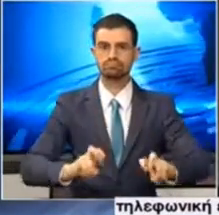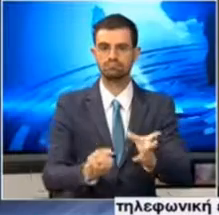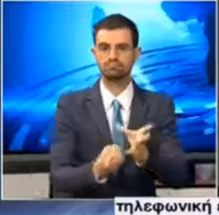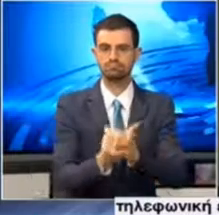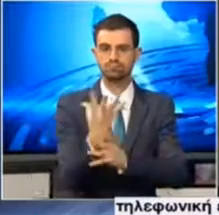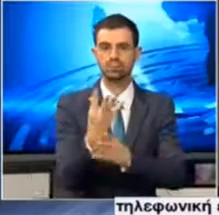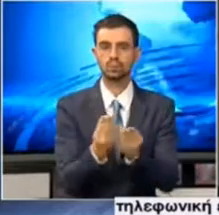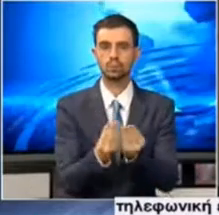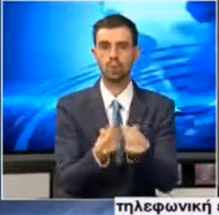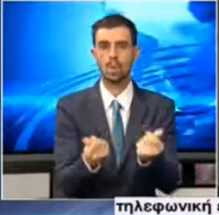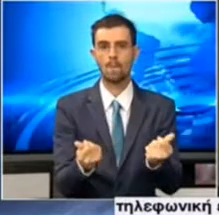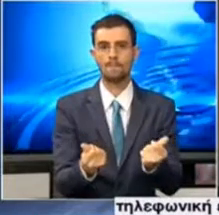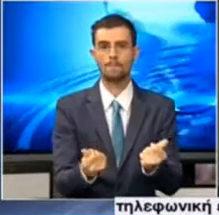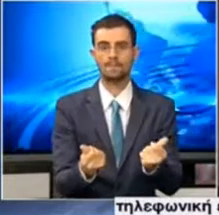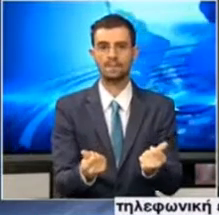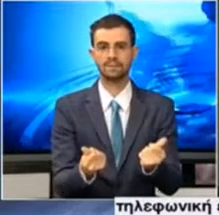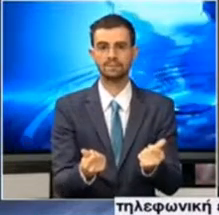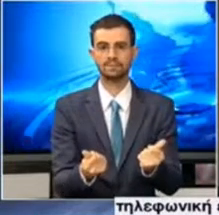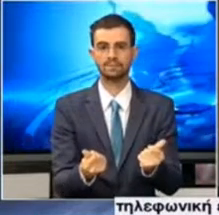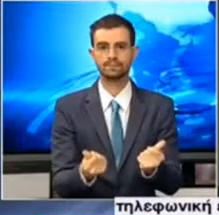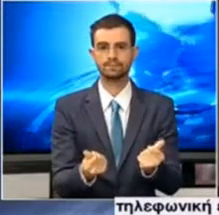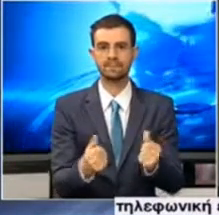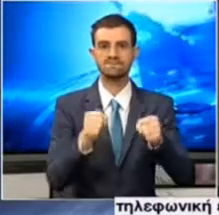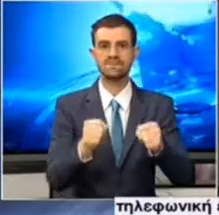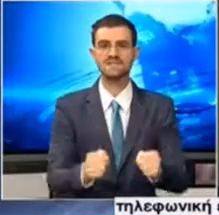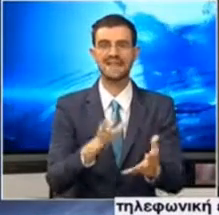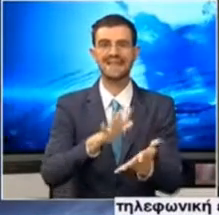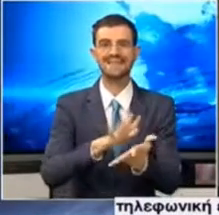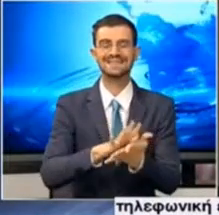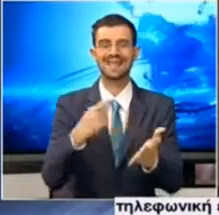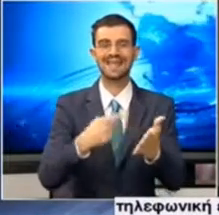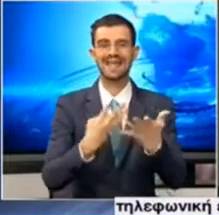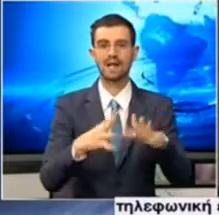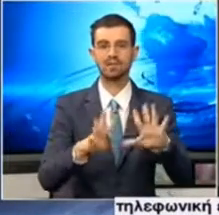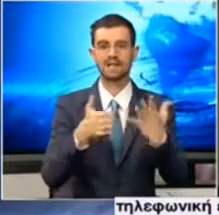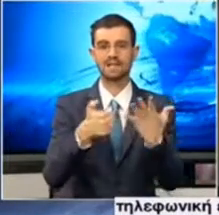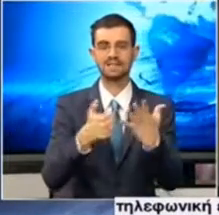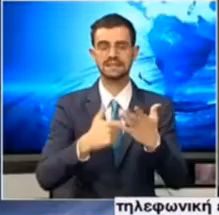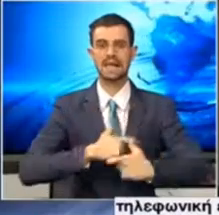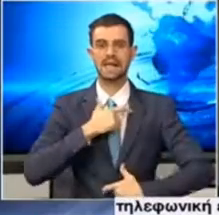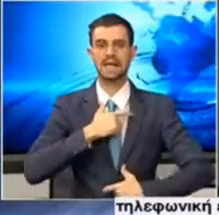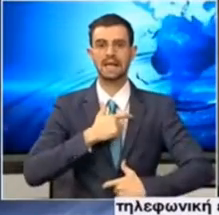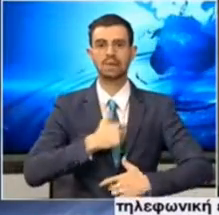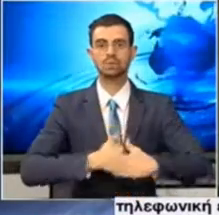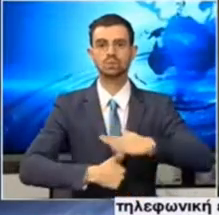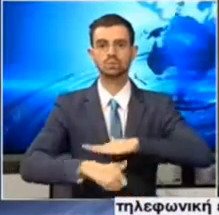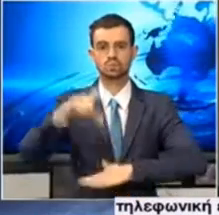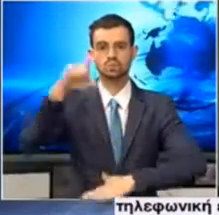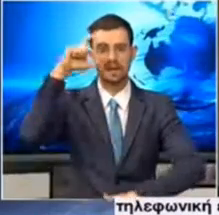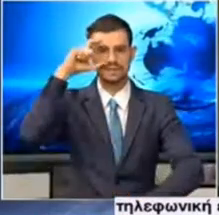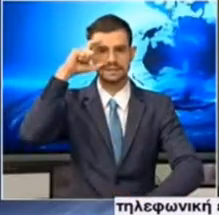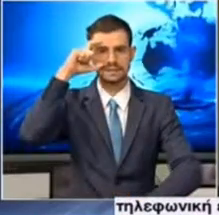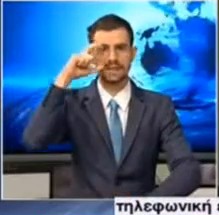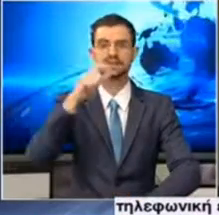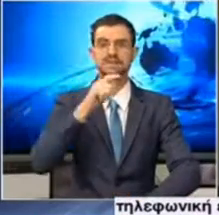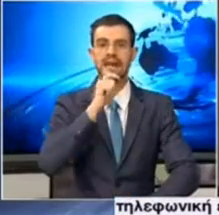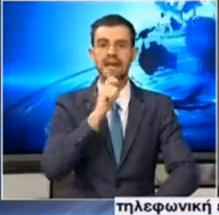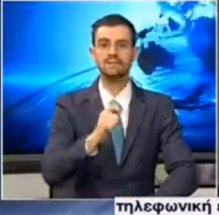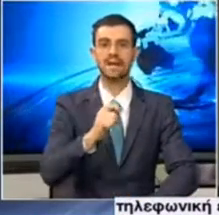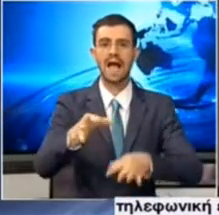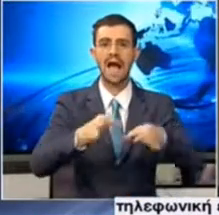ίσχυαν με βάση τις εγγυήσεις του 1960. Ο κύριος Αναστασιάδης Έμπειλη αναφέρθηκε και στο χάρτη που έδωσαν οι Τούρκοι και είπε πως